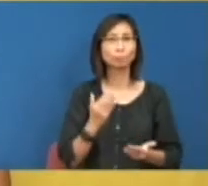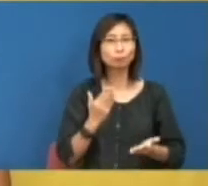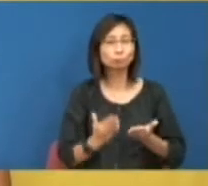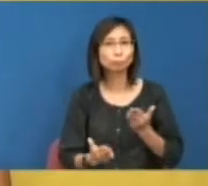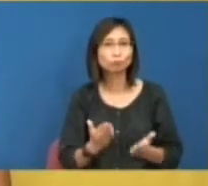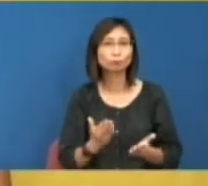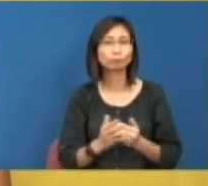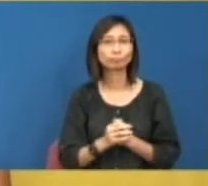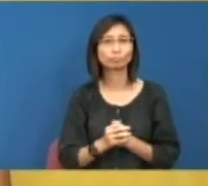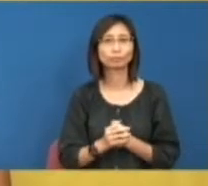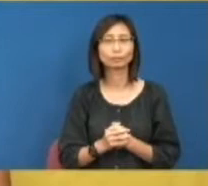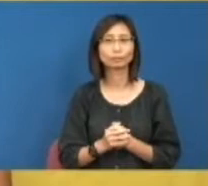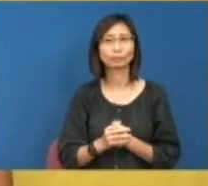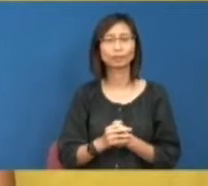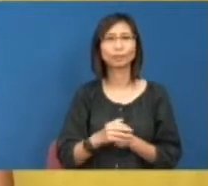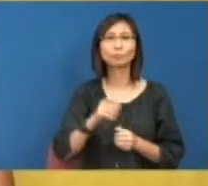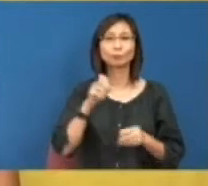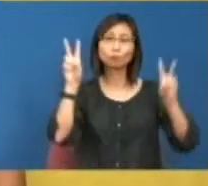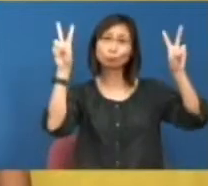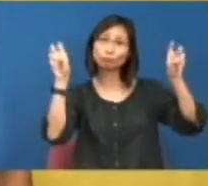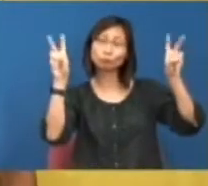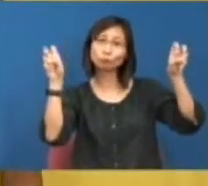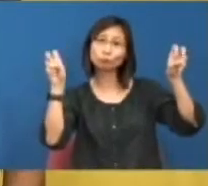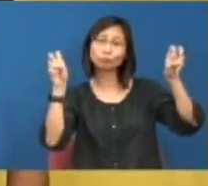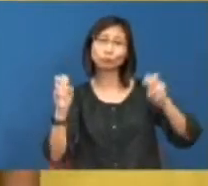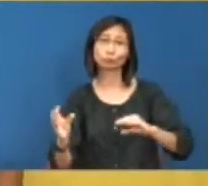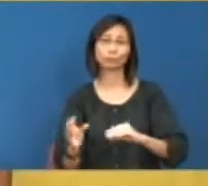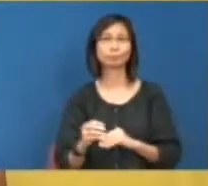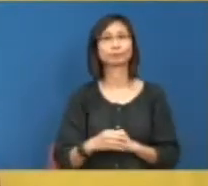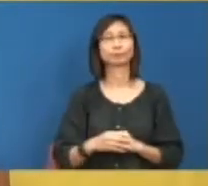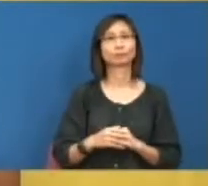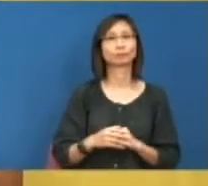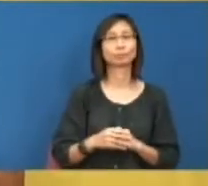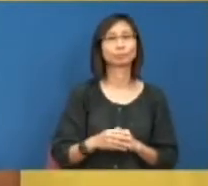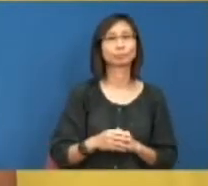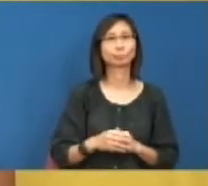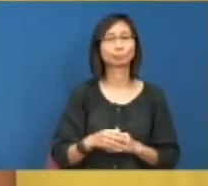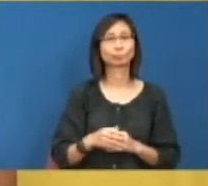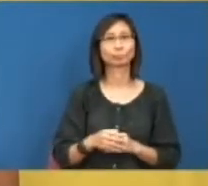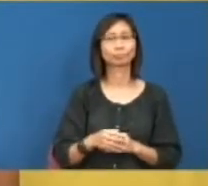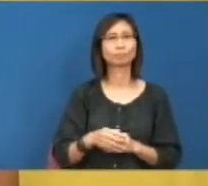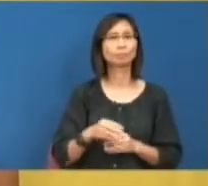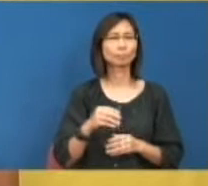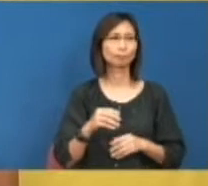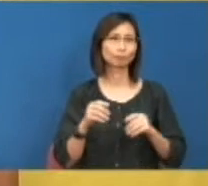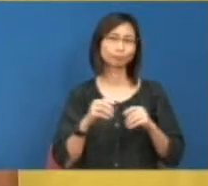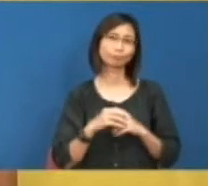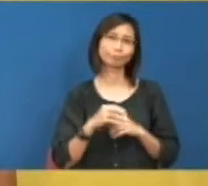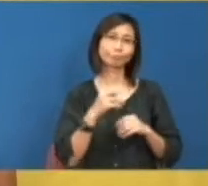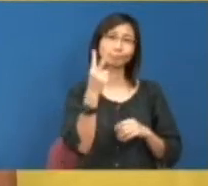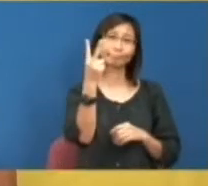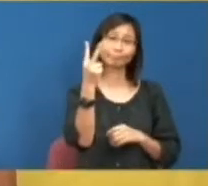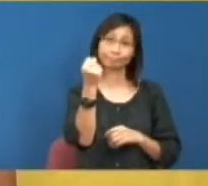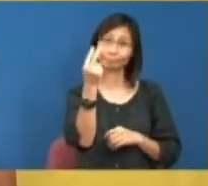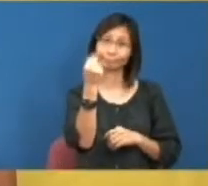这个係喺上面呢做咗一个议题嘅僭建。其实唔係咁样嘅成个问题。咁固然嗰22万人响